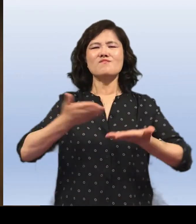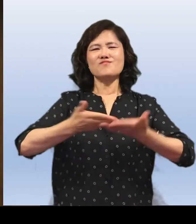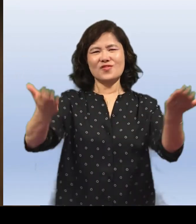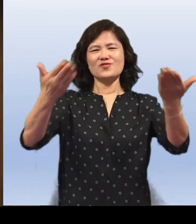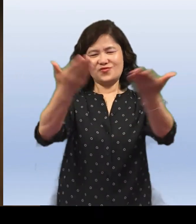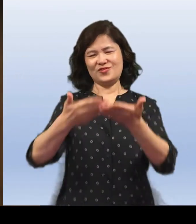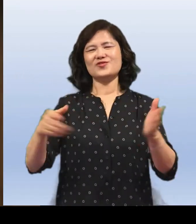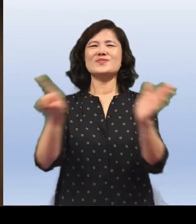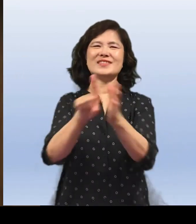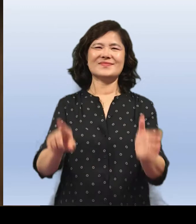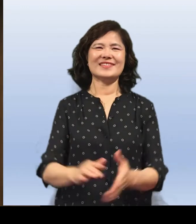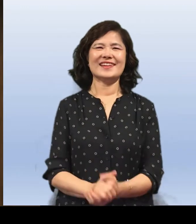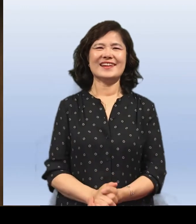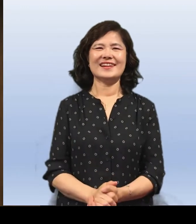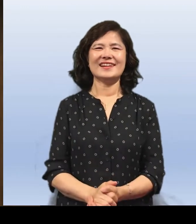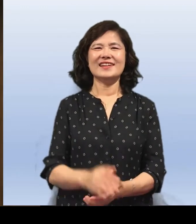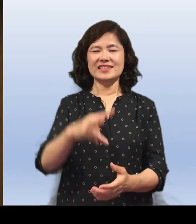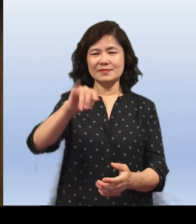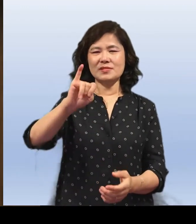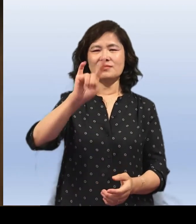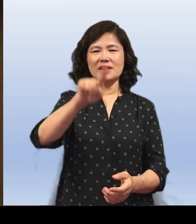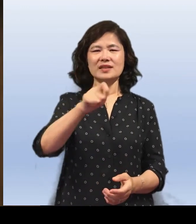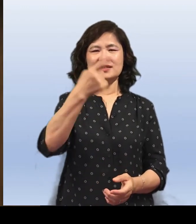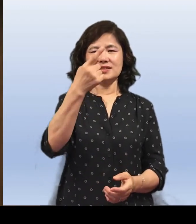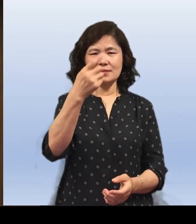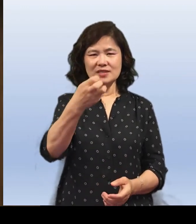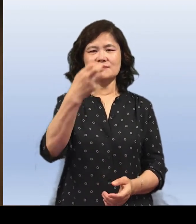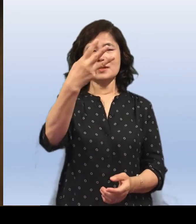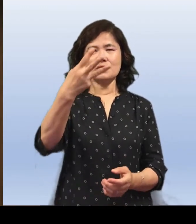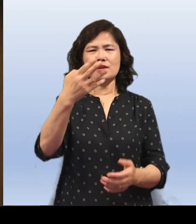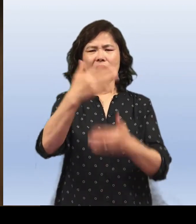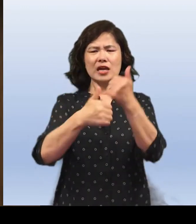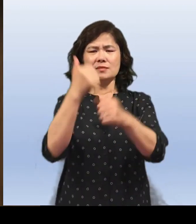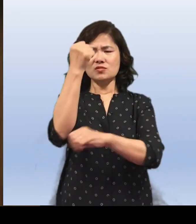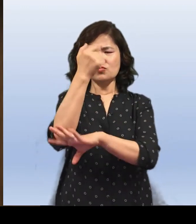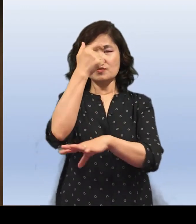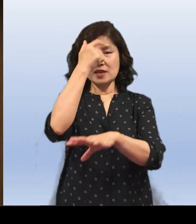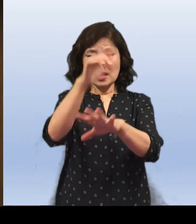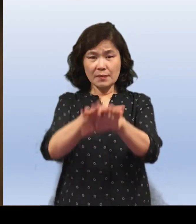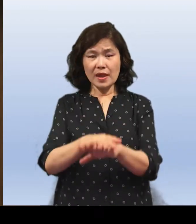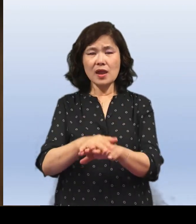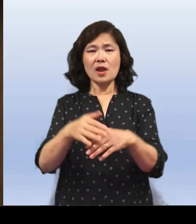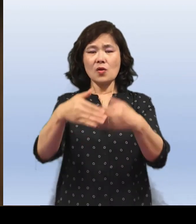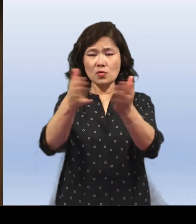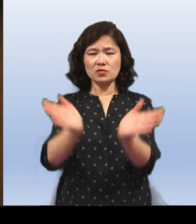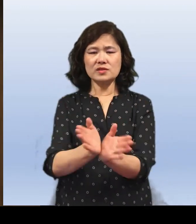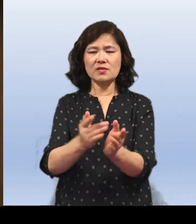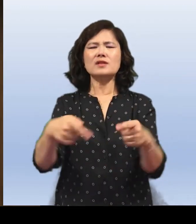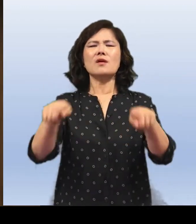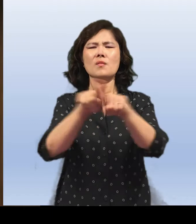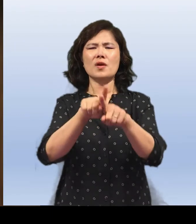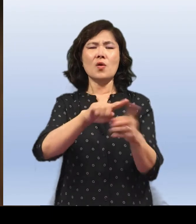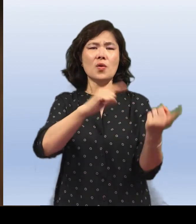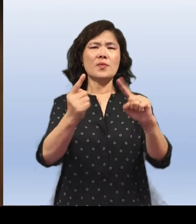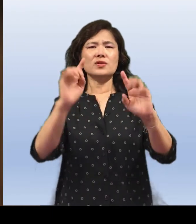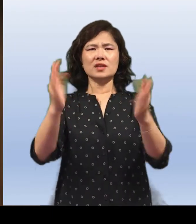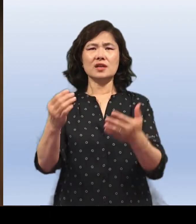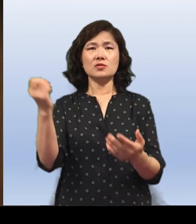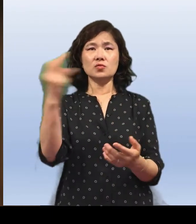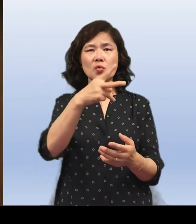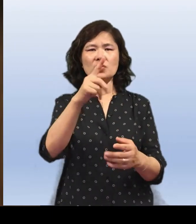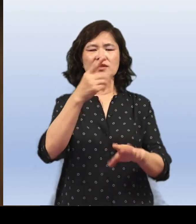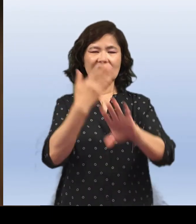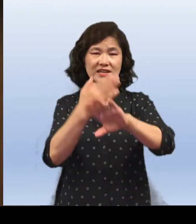줄 믿습니다. 오늘 시편 143편은 하나님 중심의 예배 공동체와 더불어 회복되어져야 될 또 다른 한